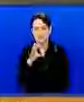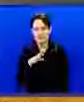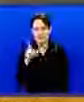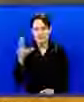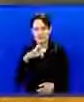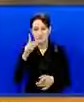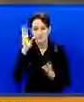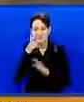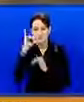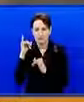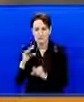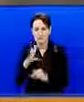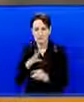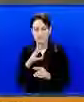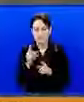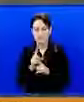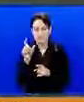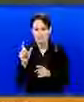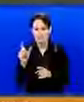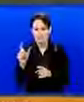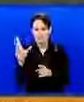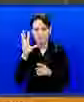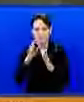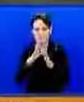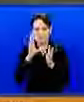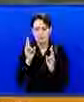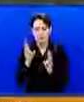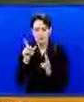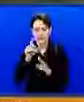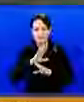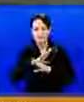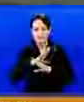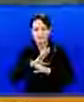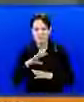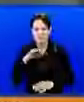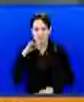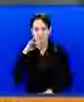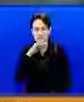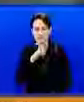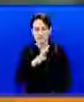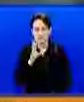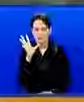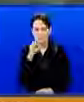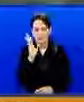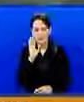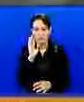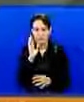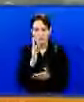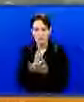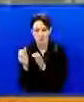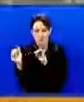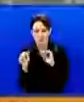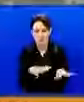әлемді шошытқаны анық. Мыңдаған үйдің шатыры ұшып, ондаған адамның ғұмыры қиылды. Орталық қалалар су астында қалды. Мұның